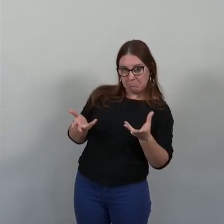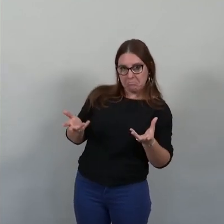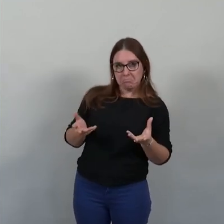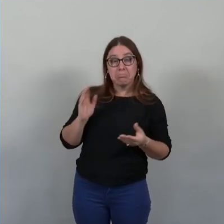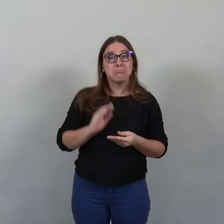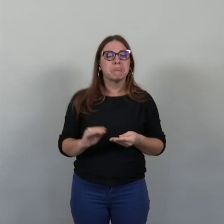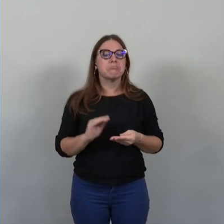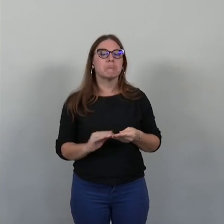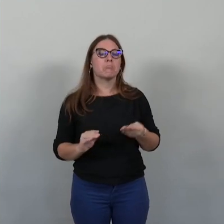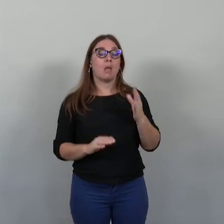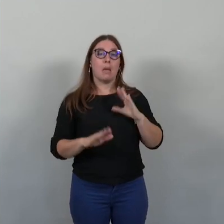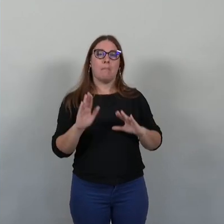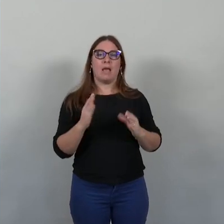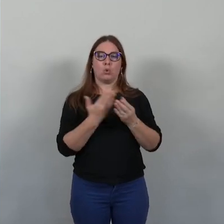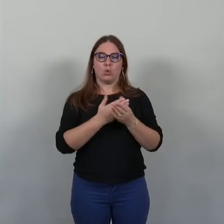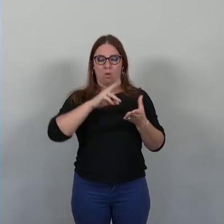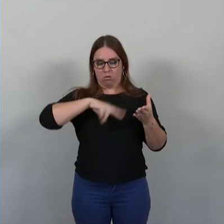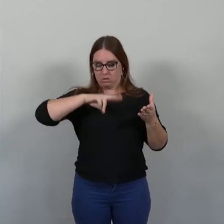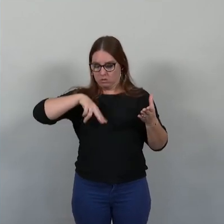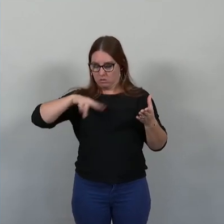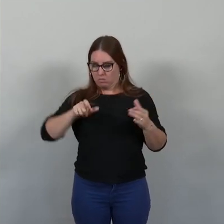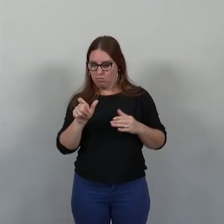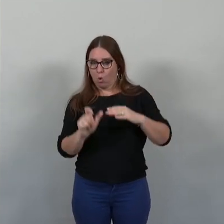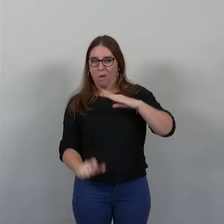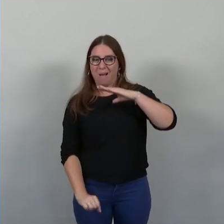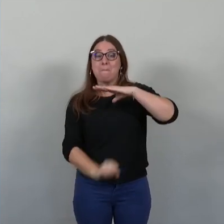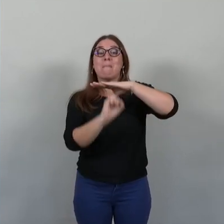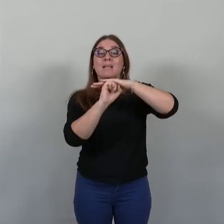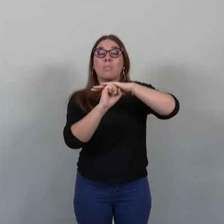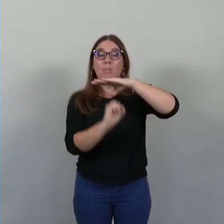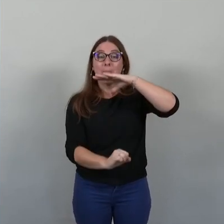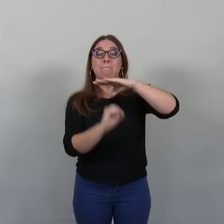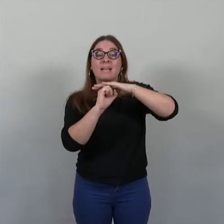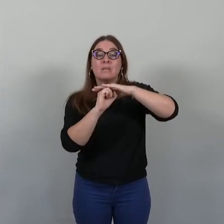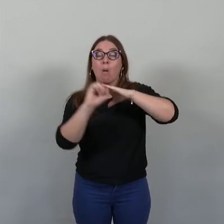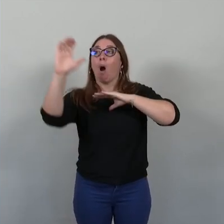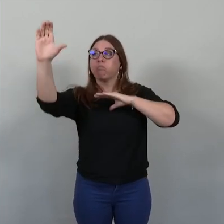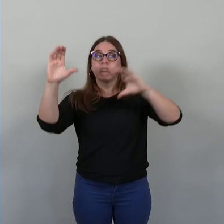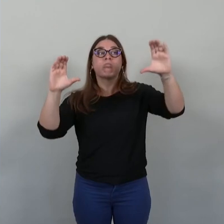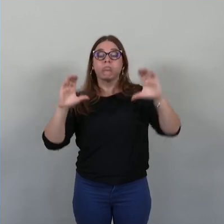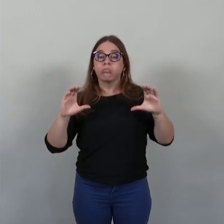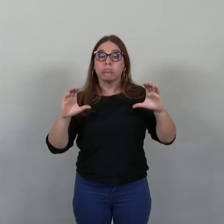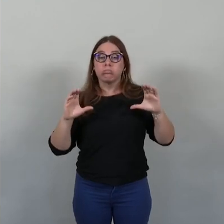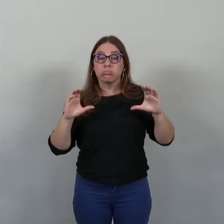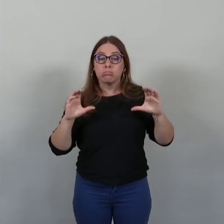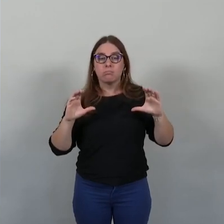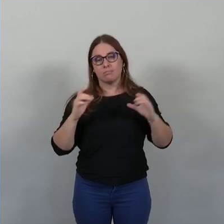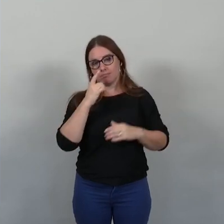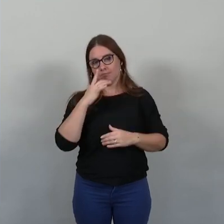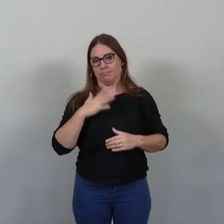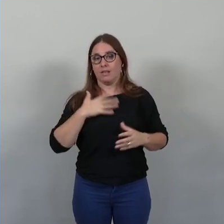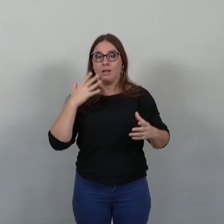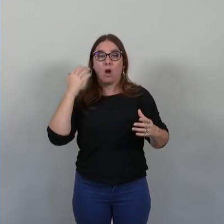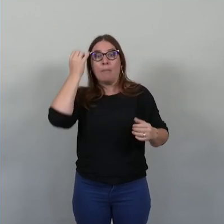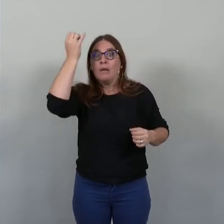mais on comprend bien la lecture du mot maximum que ces sommes mirobolantes risquent for de rester à l'état de